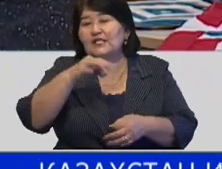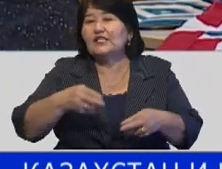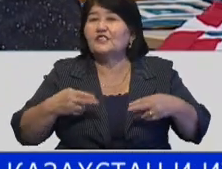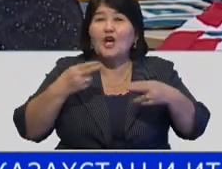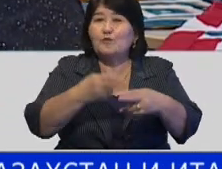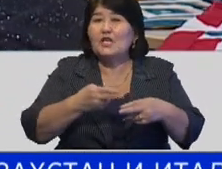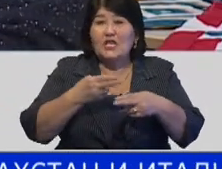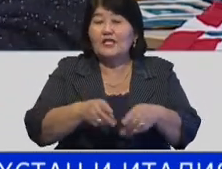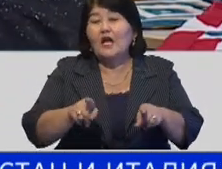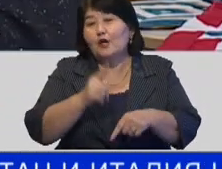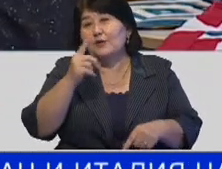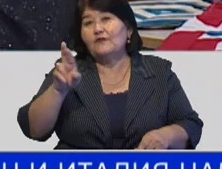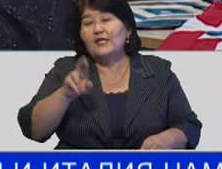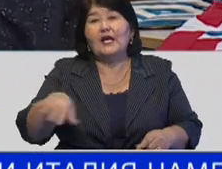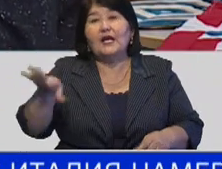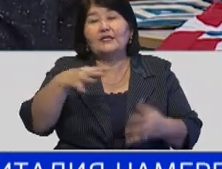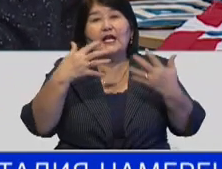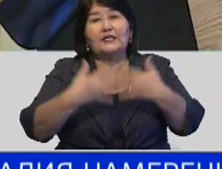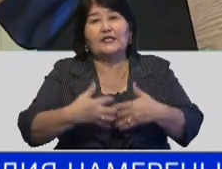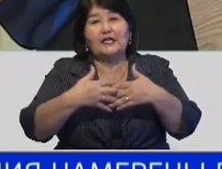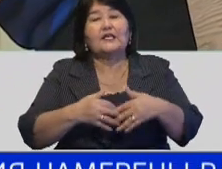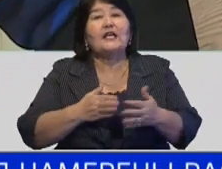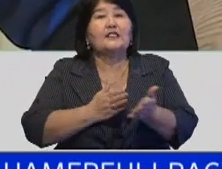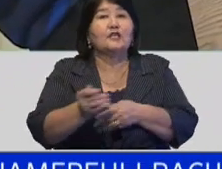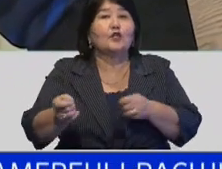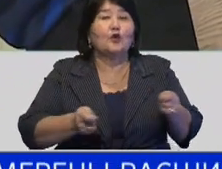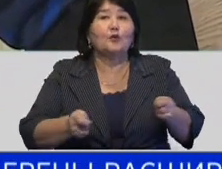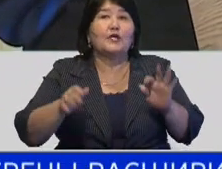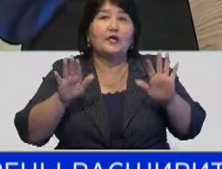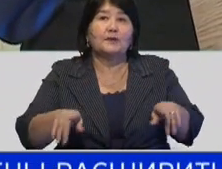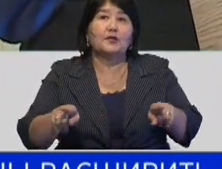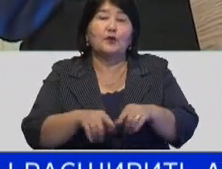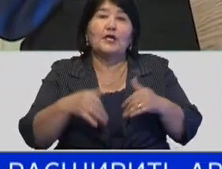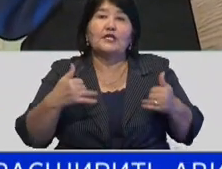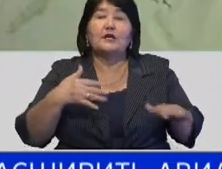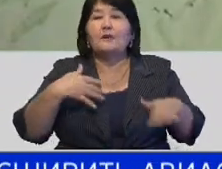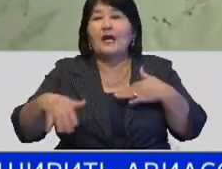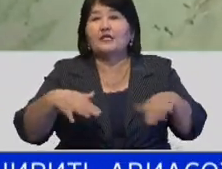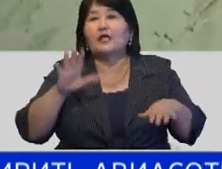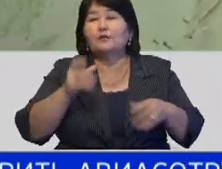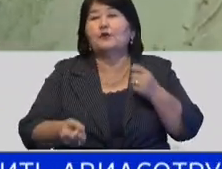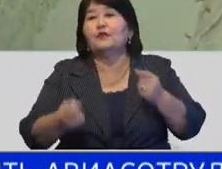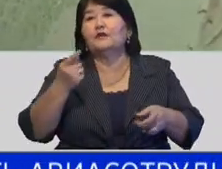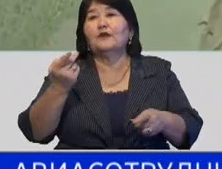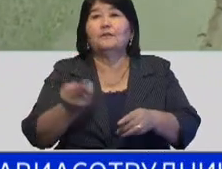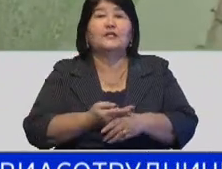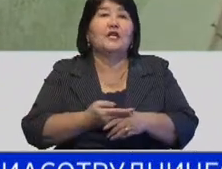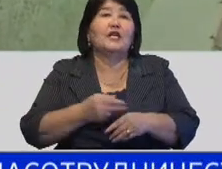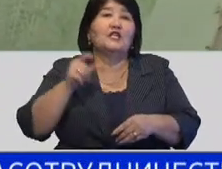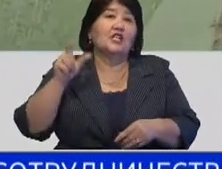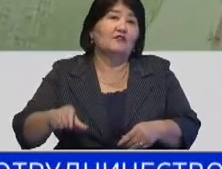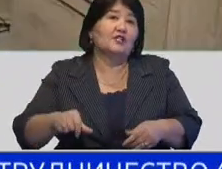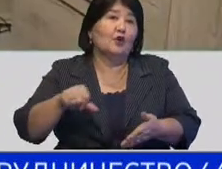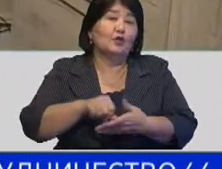вмешательства с 1 января в стране автоматизирована система управления рисками то есть теперь слабые звени будут выявляться без человеческого